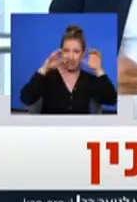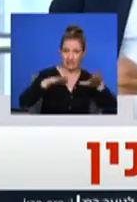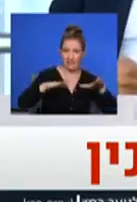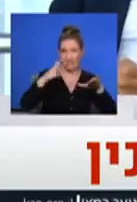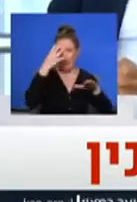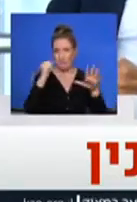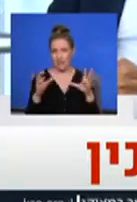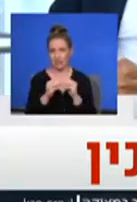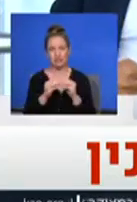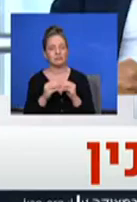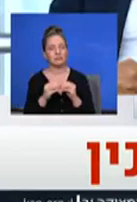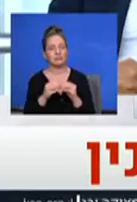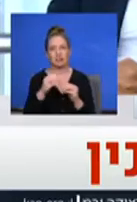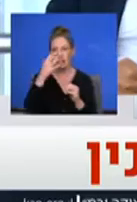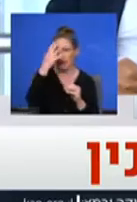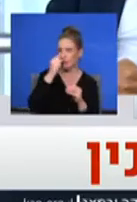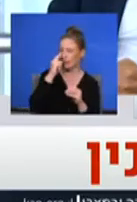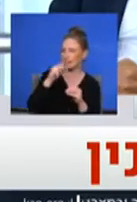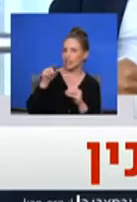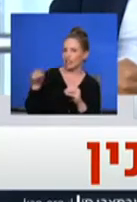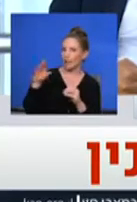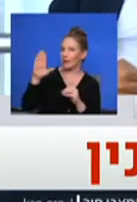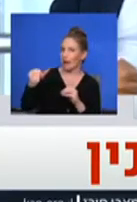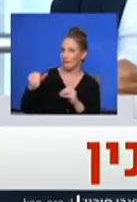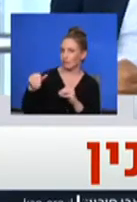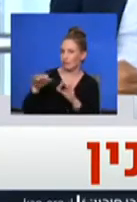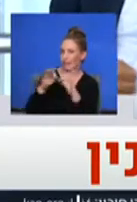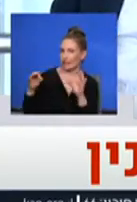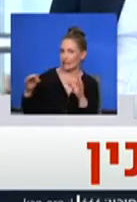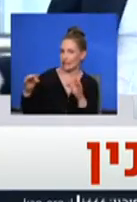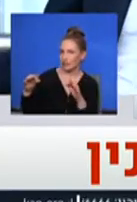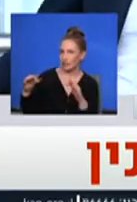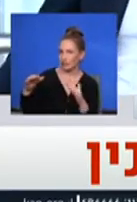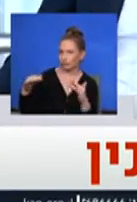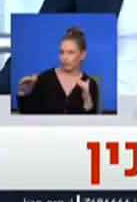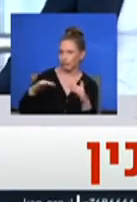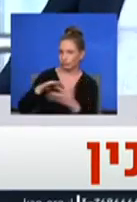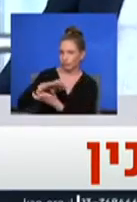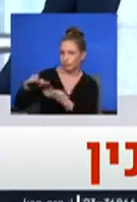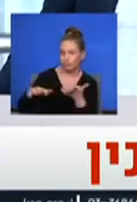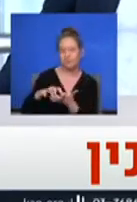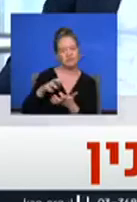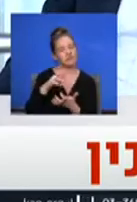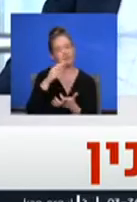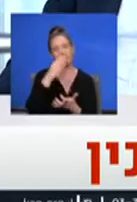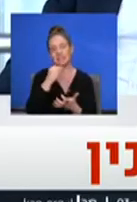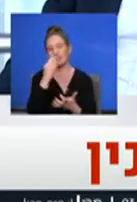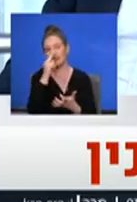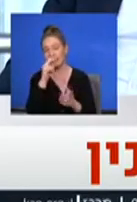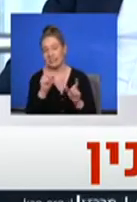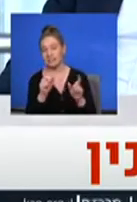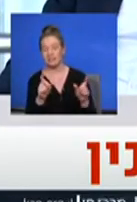סוגרת את זה חזק. כמה מאות... מאות. מאות. אנחנו פה מדברים על... אותו פטנט כמו